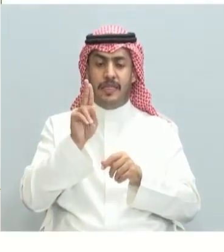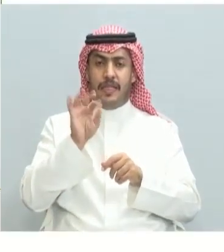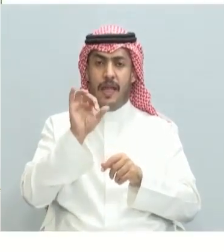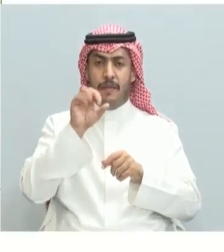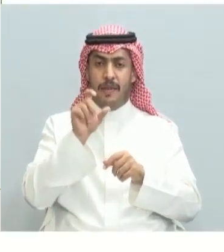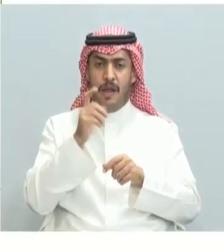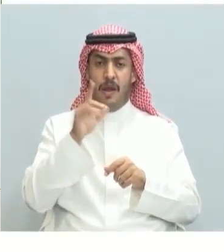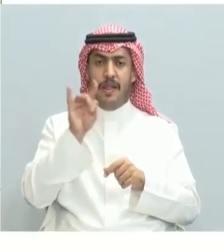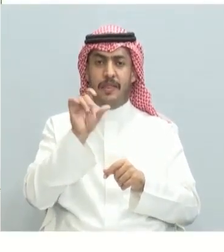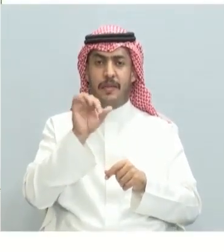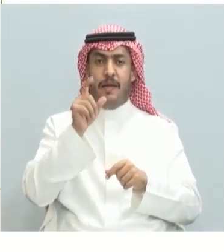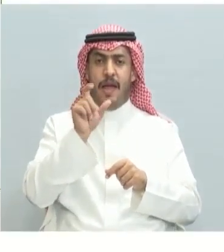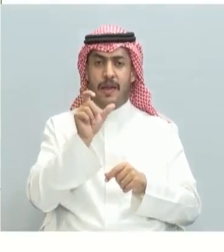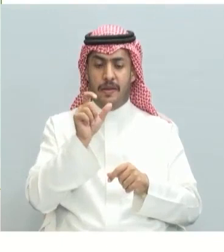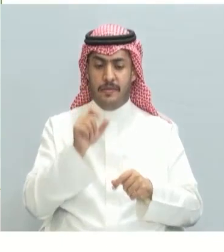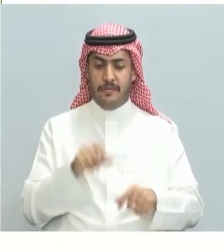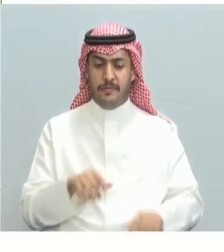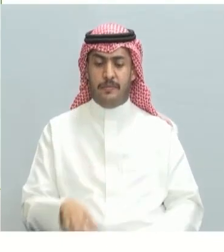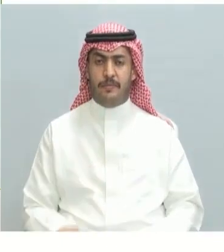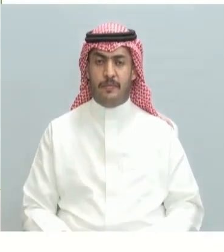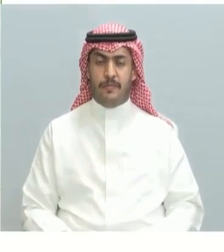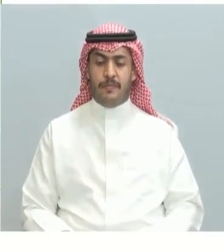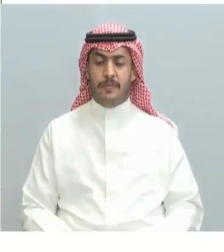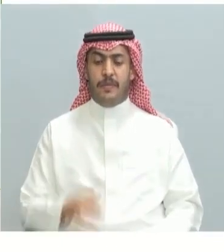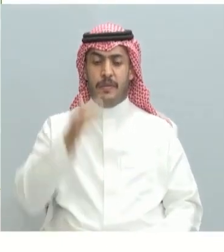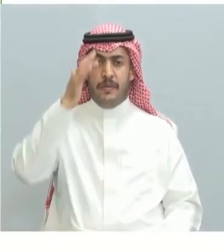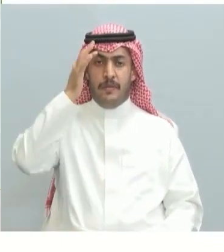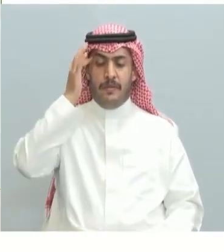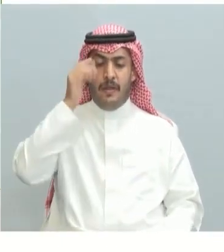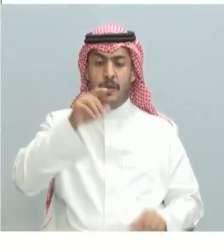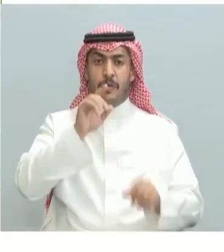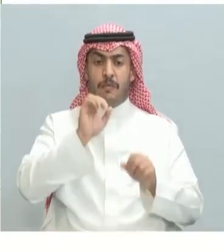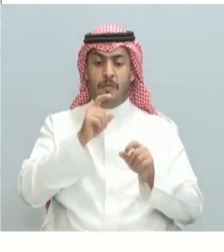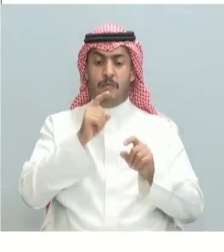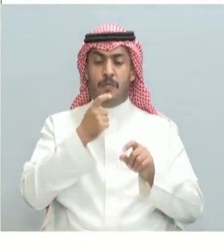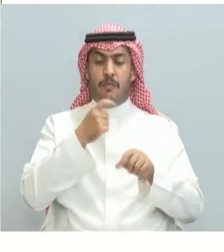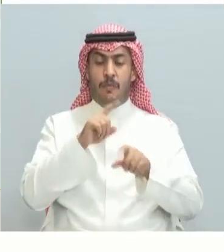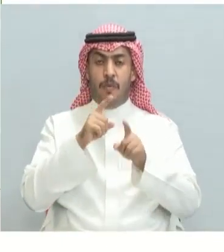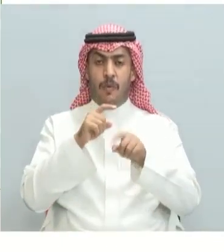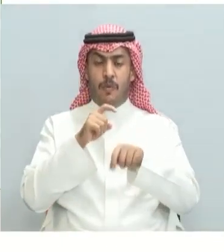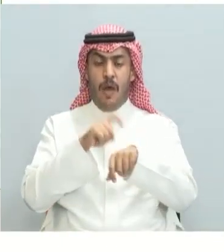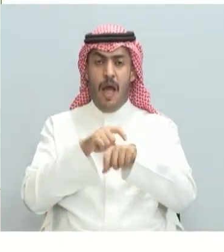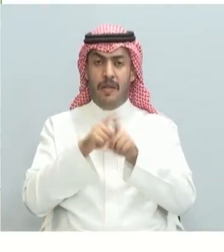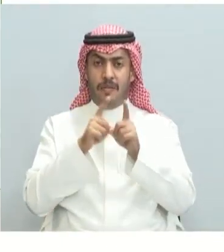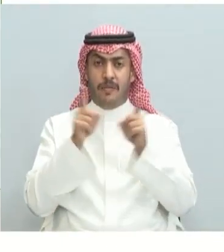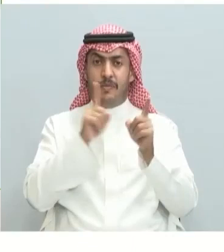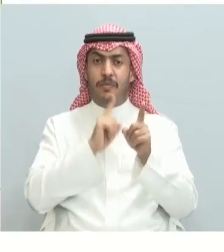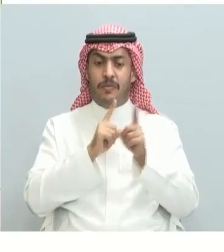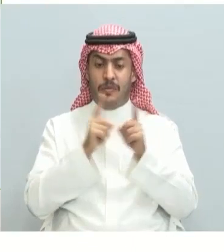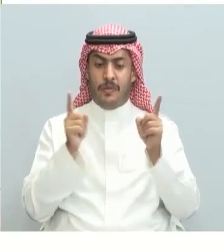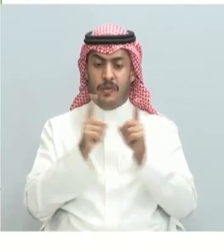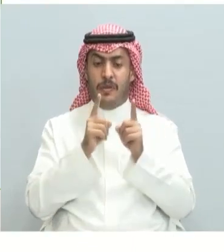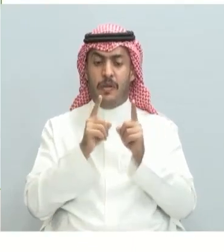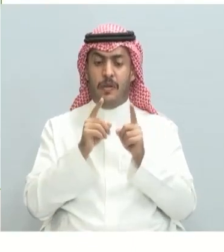الائتمان فبشكل عام كما ذكرنا كلما كانت مده القرض اطول واداه